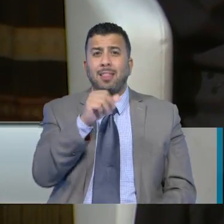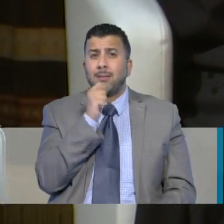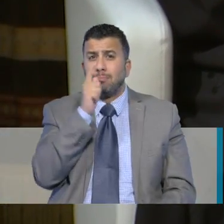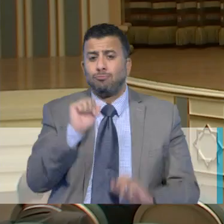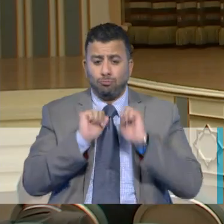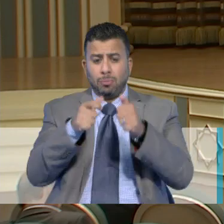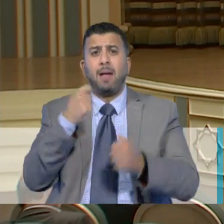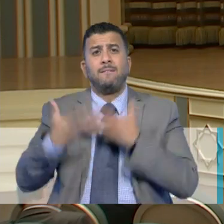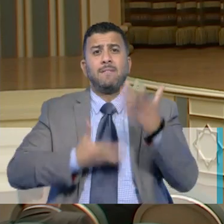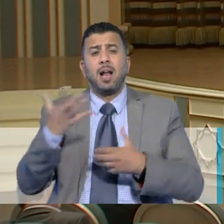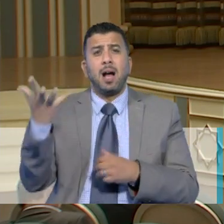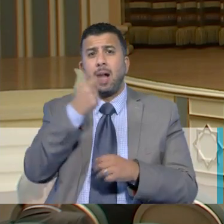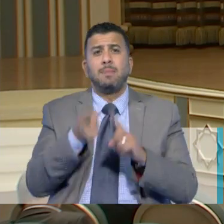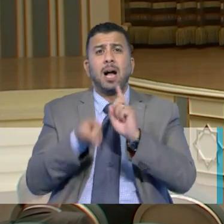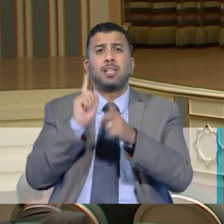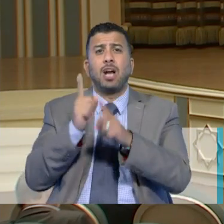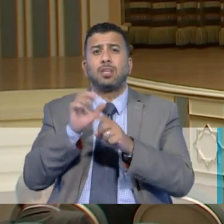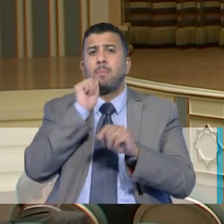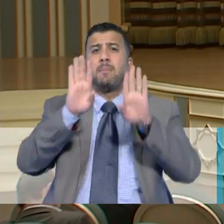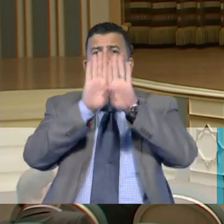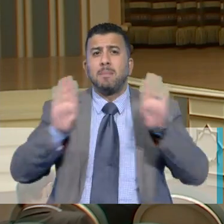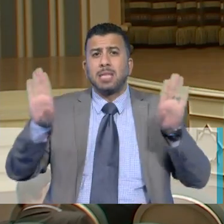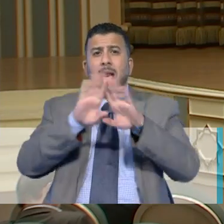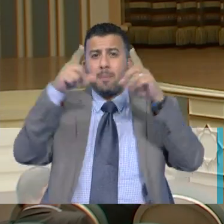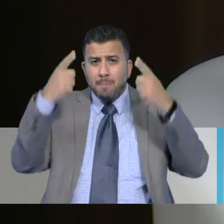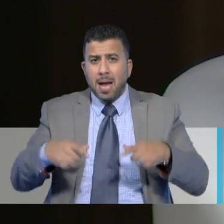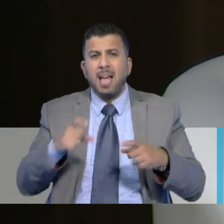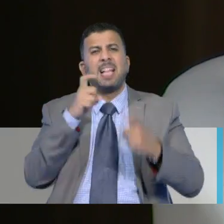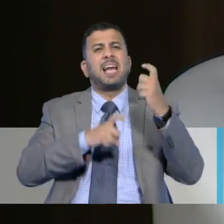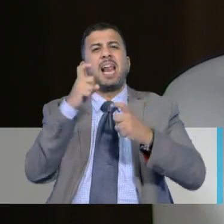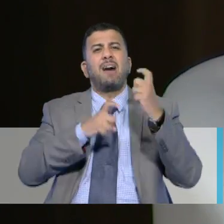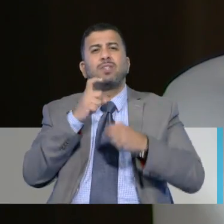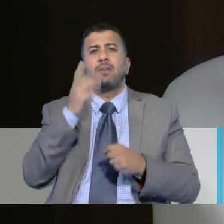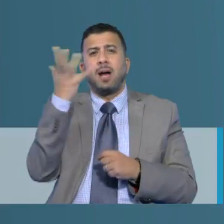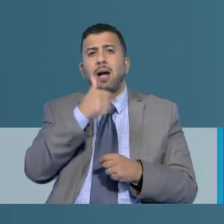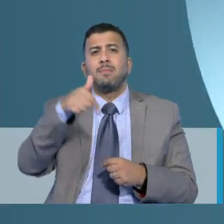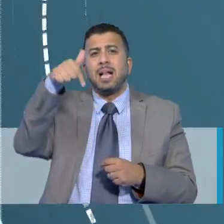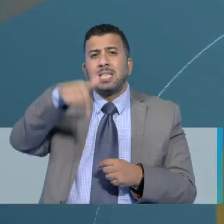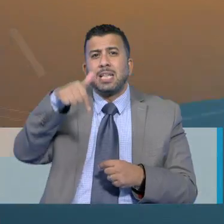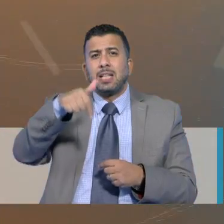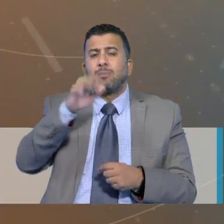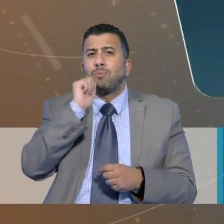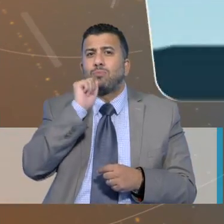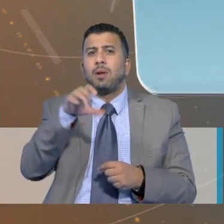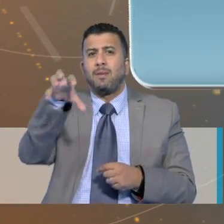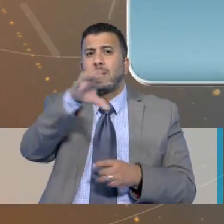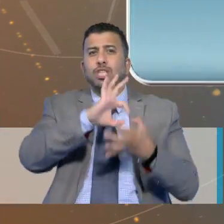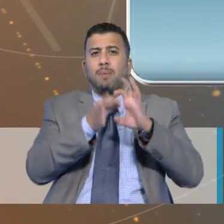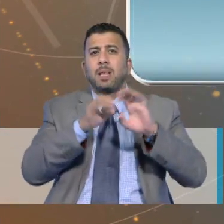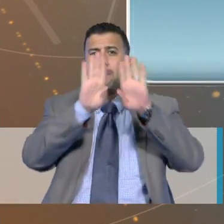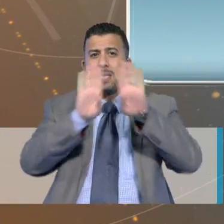في الفعاليات 11 عرضا مسرحيا محليا يتنافس منها 6 عروض للفرق والجمعيات المسرحية في